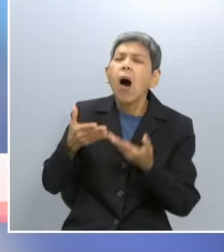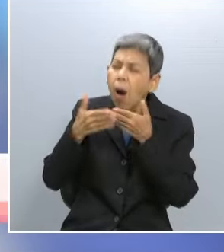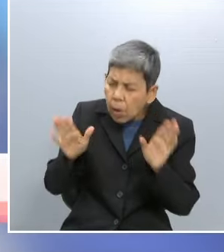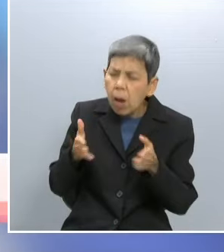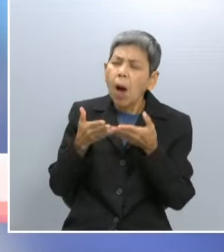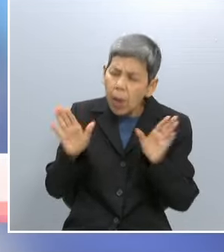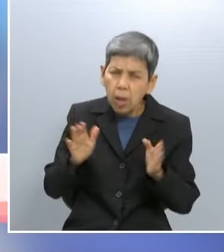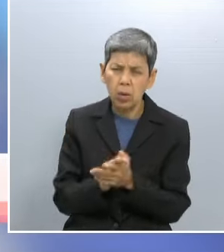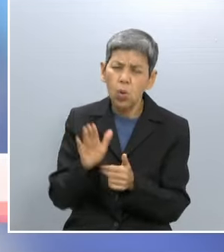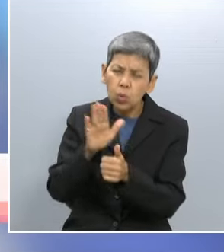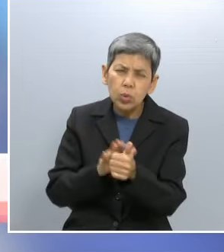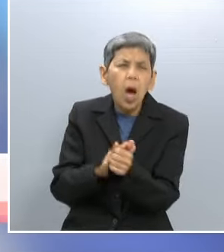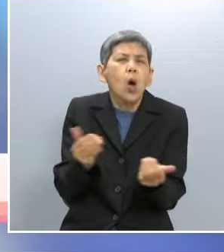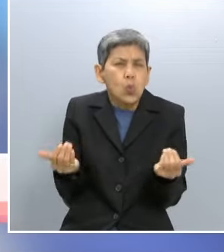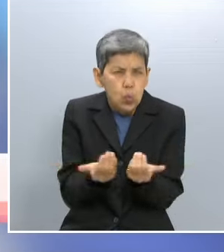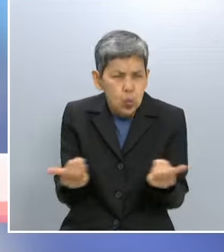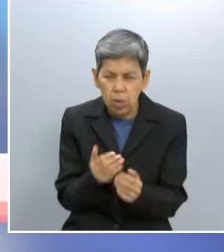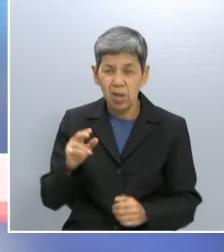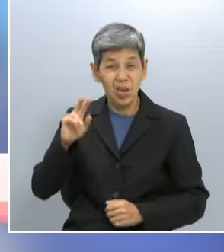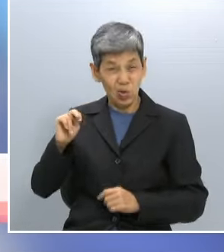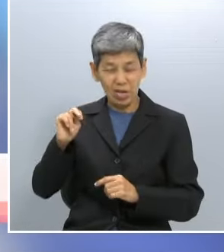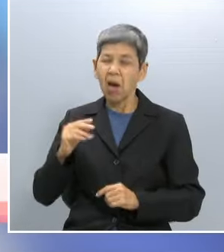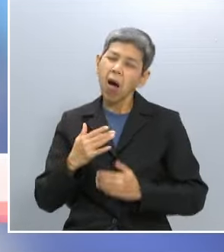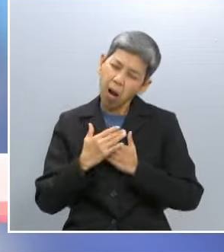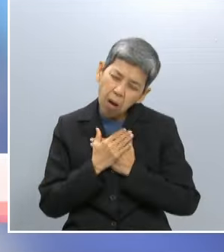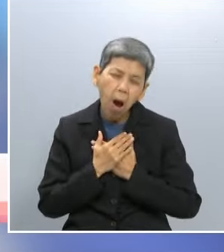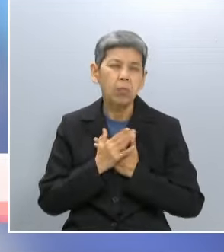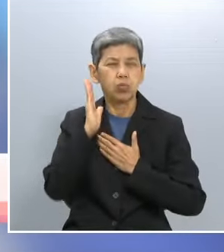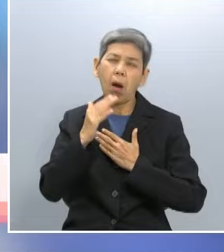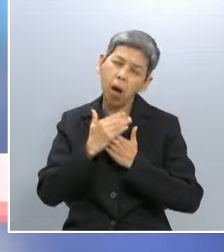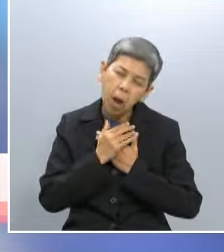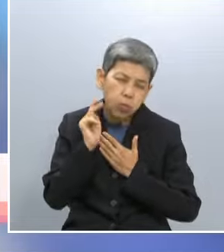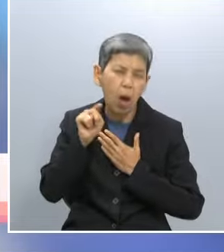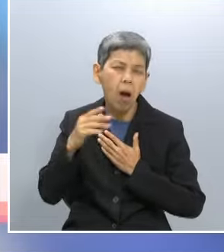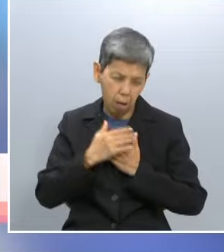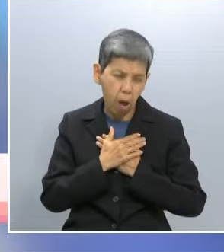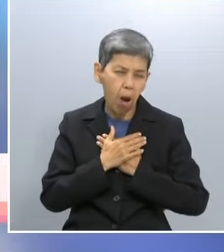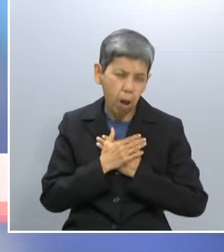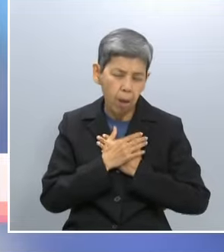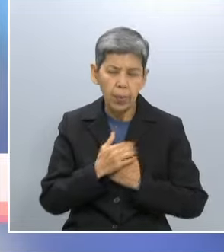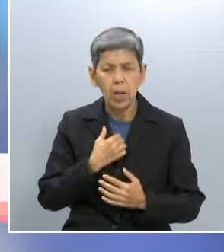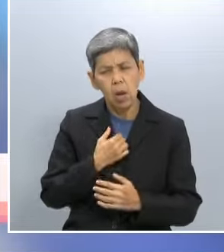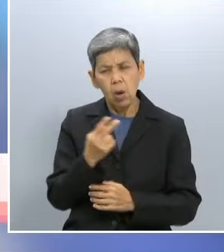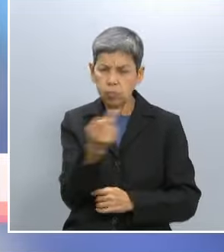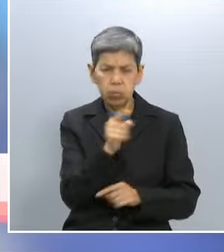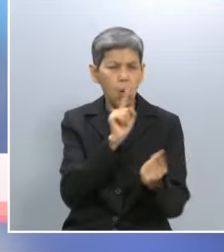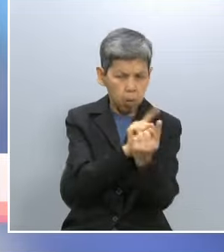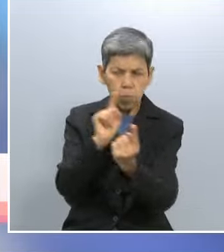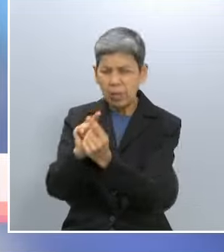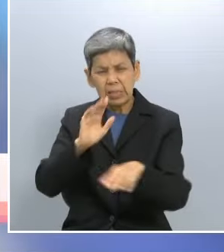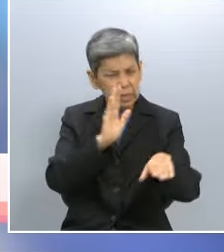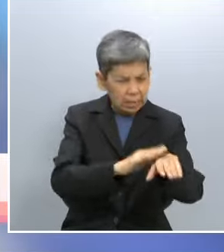ถอะสงสารลูกแต่นุ่นบอกว่านุ่นรักทอยรักแฟนคนนี้ตนรู้จักทั้งคู่เตือน